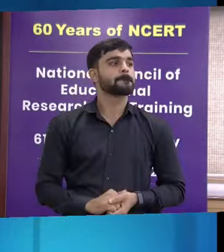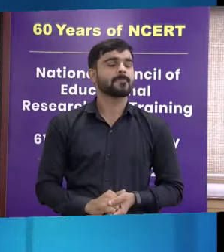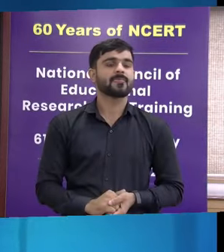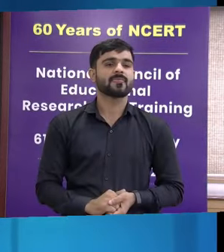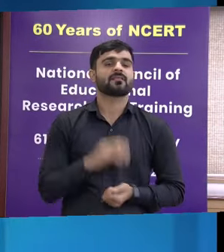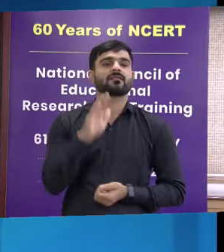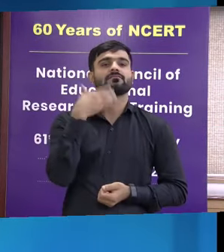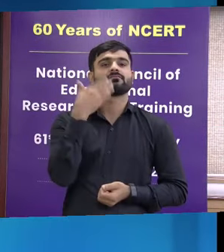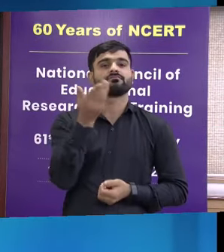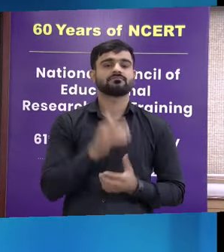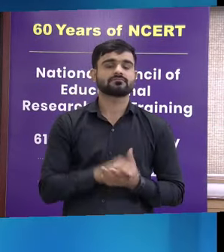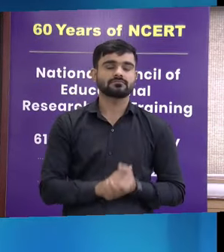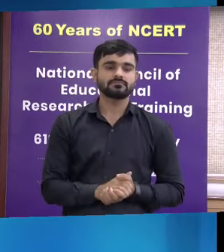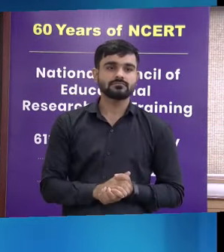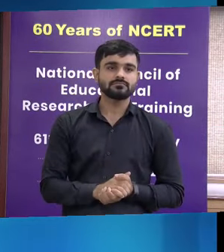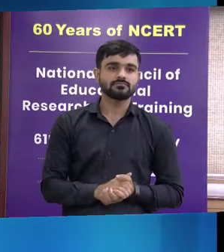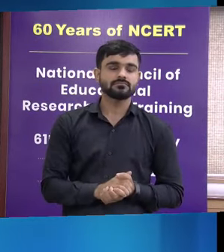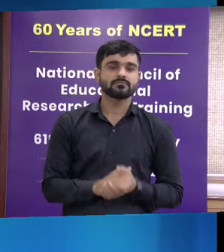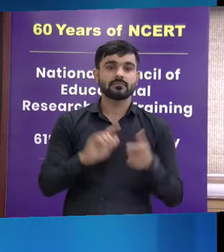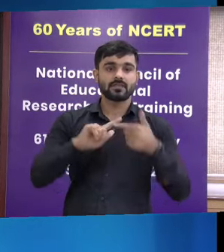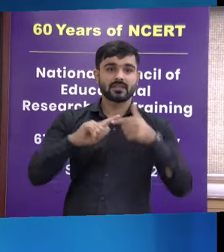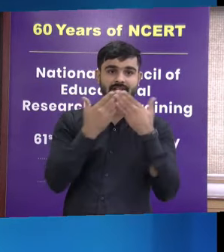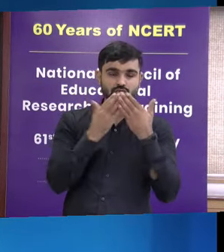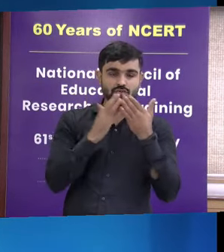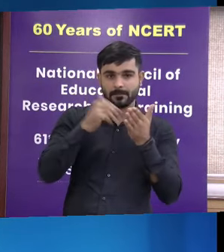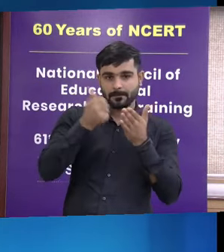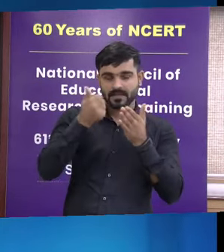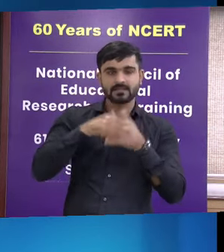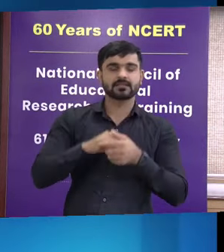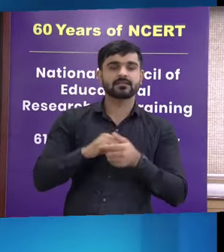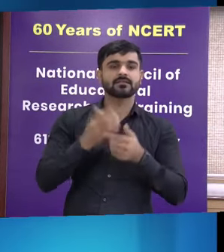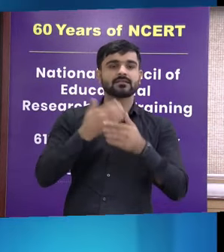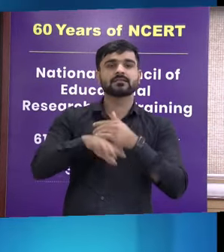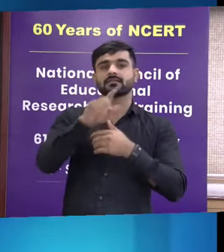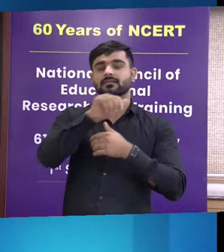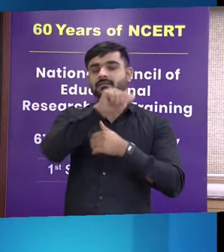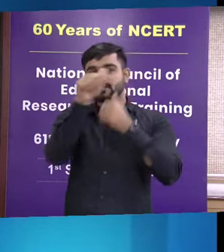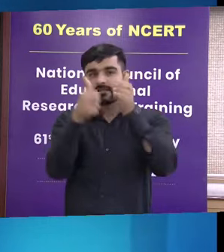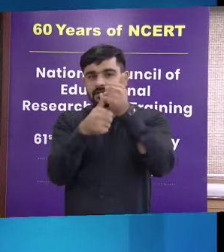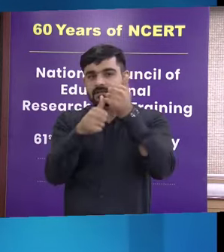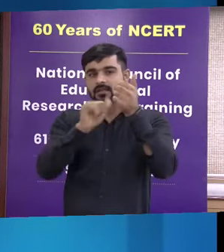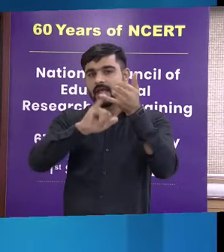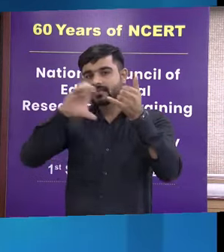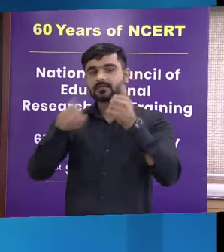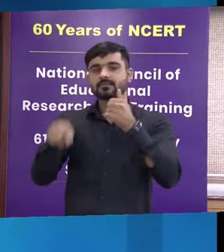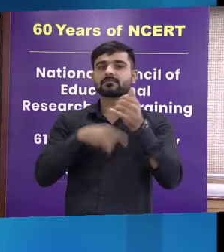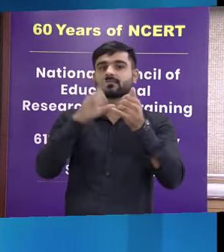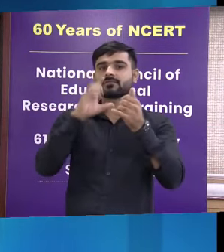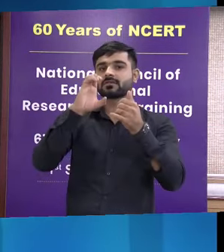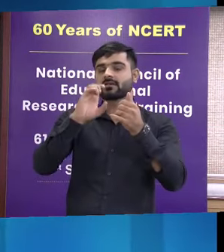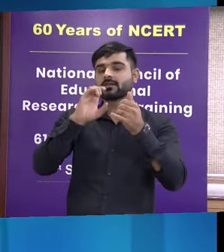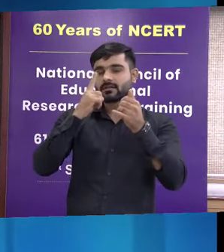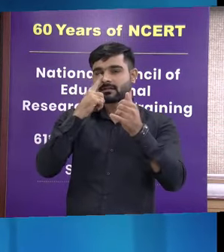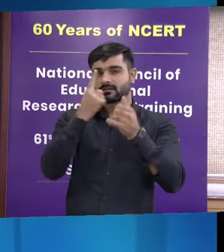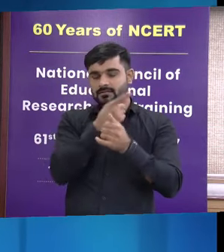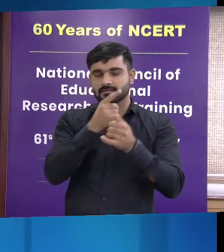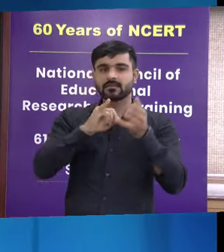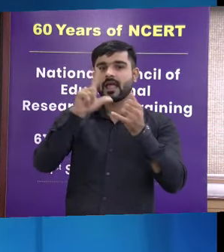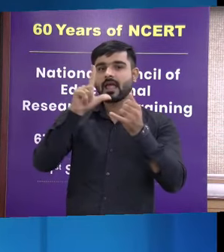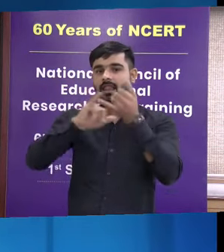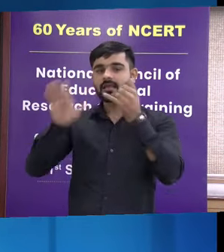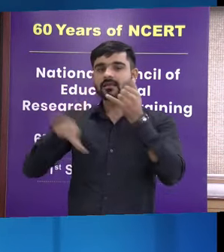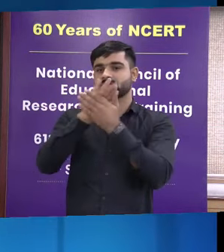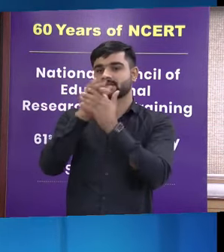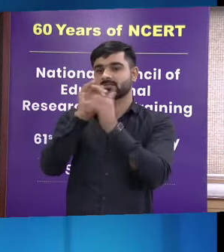हमारे शिक्षा मंत्रालय की संयुक्त सचिव श्रीमती चांगसंग महोदया ने